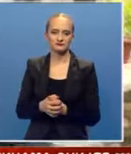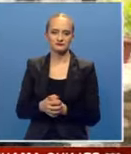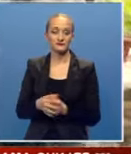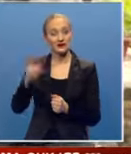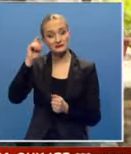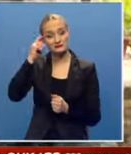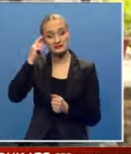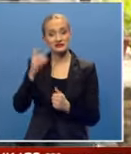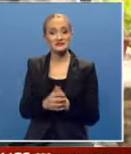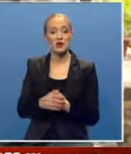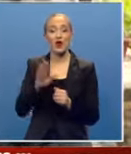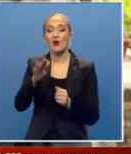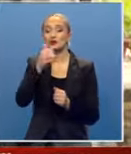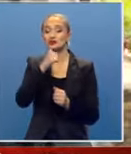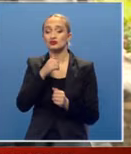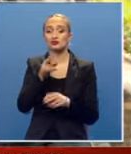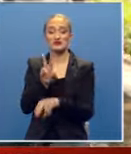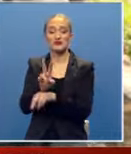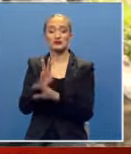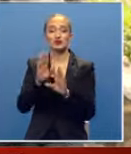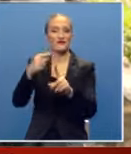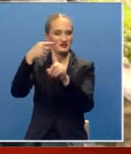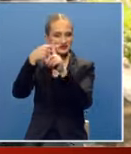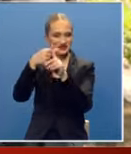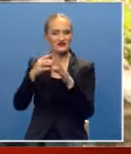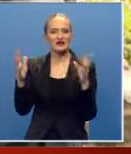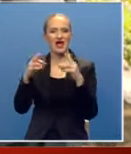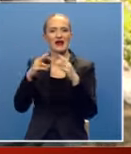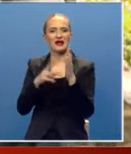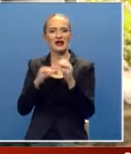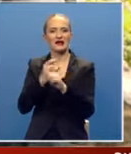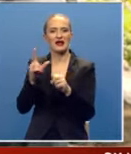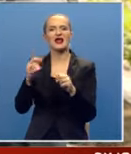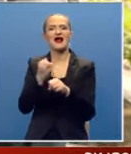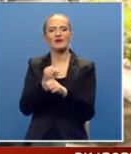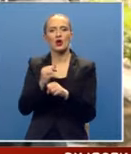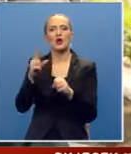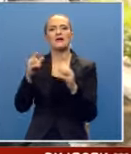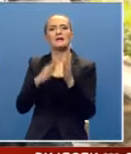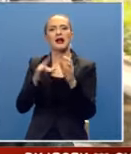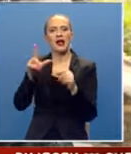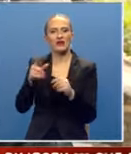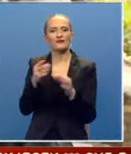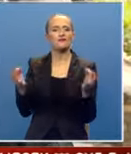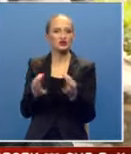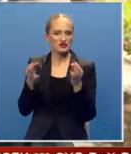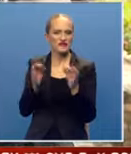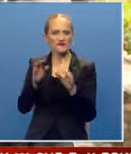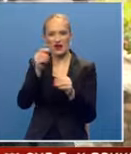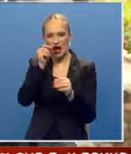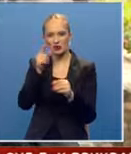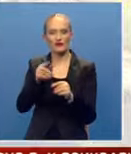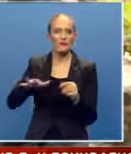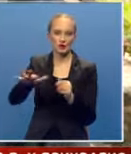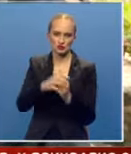Mislim da ono što svjedoči ova crkva svetih arhangela Gavrila i Mihajla je svjedočanstvo postojanja ovog naroda na ovom